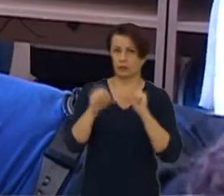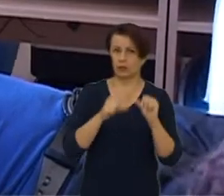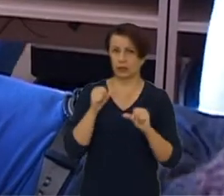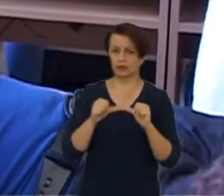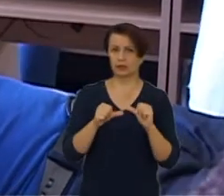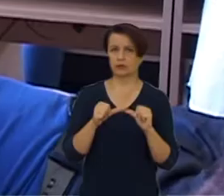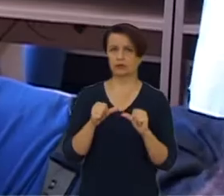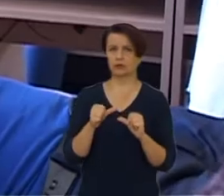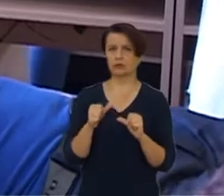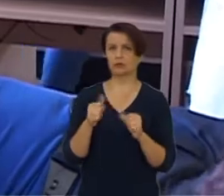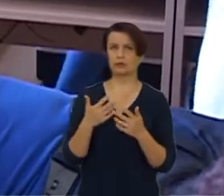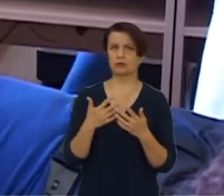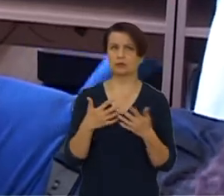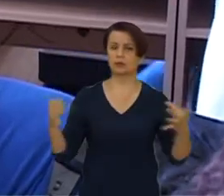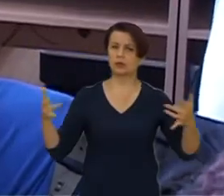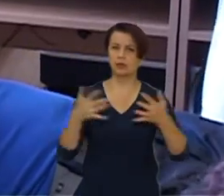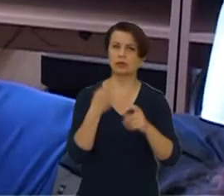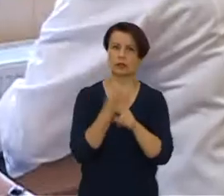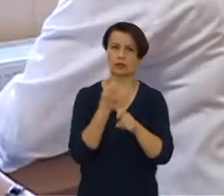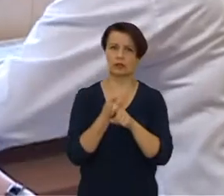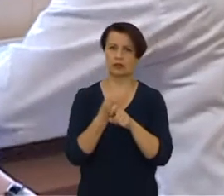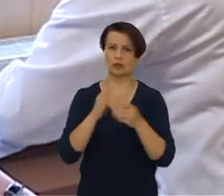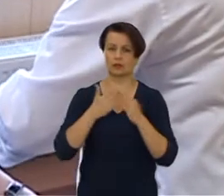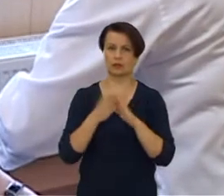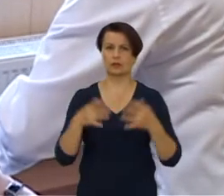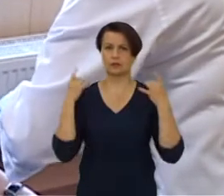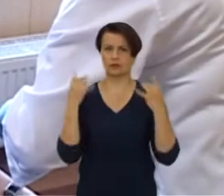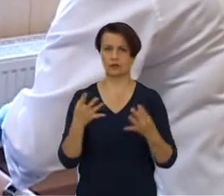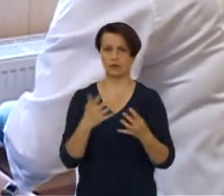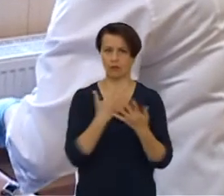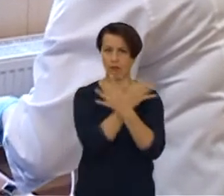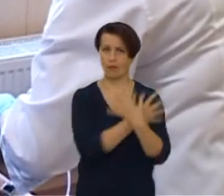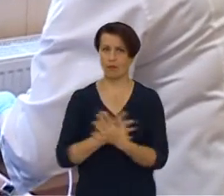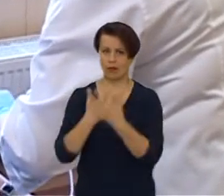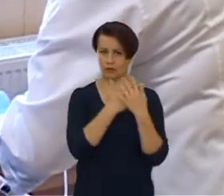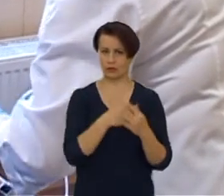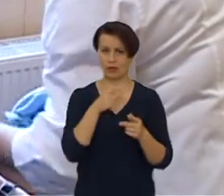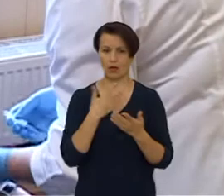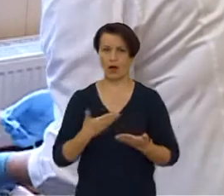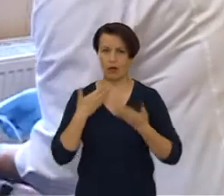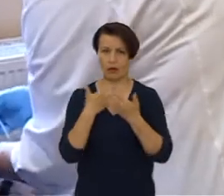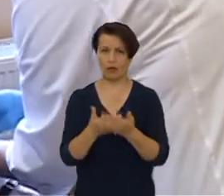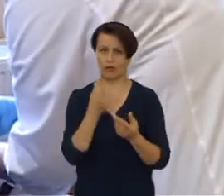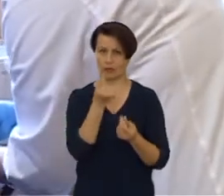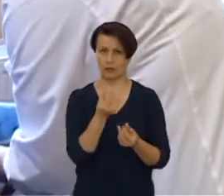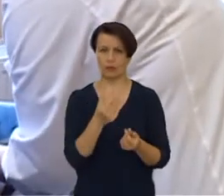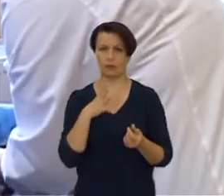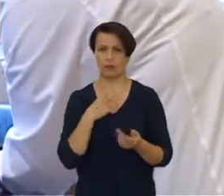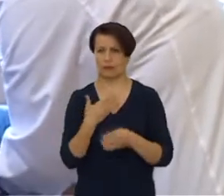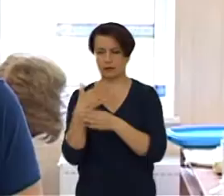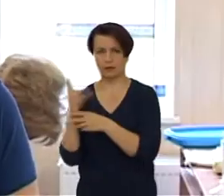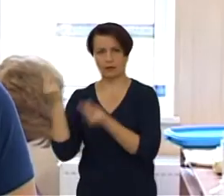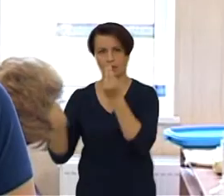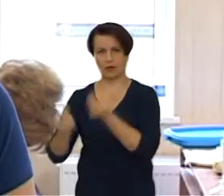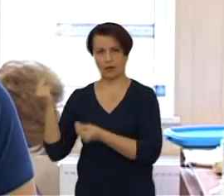renginys Kėdainių miesto šventės metu malūnėliai. Ir aukojami pinigėliai buvo skirti